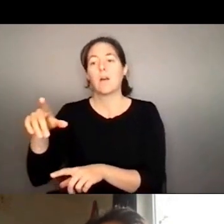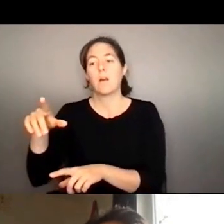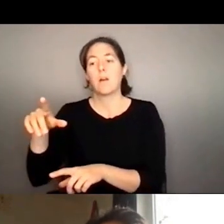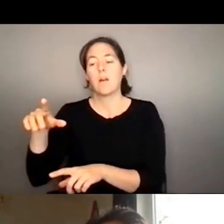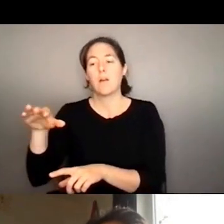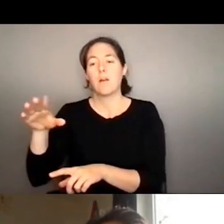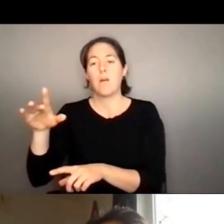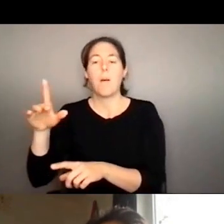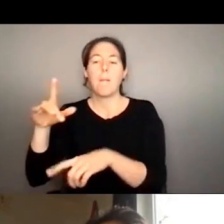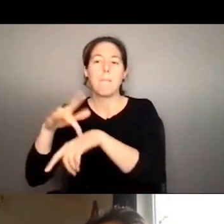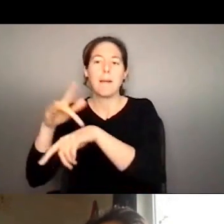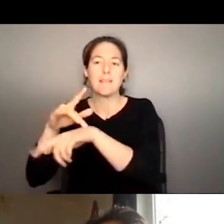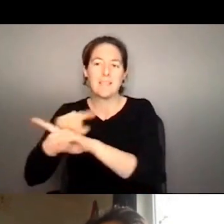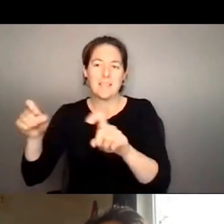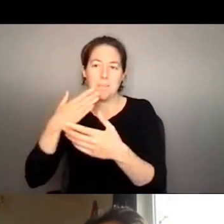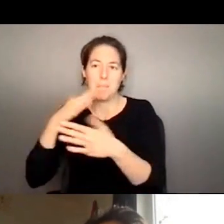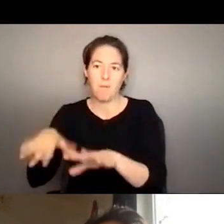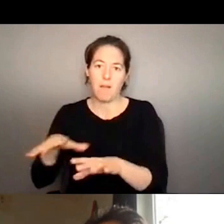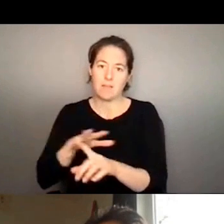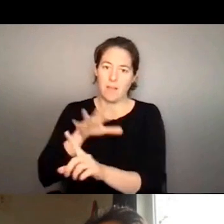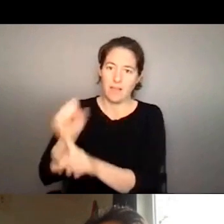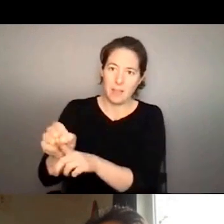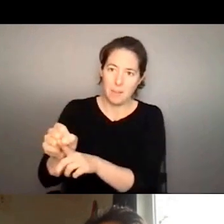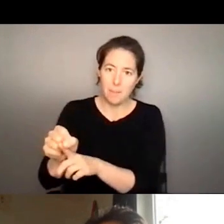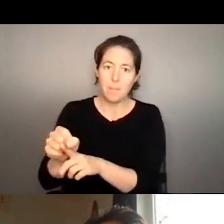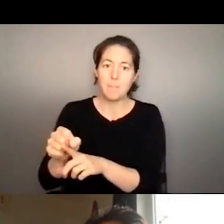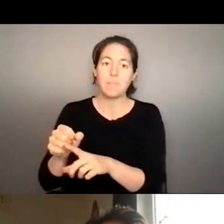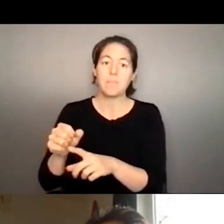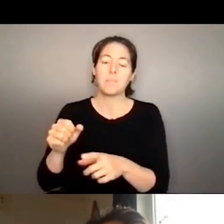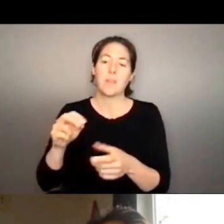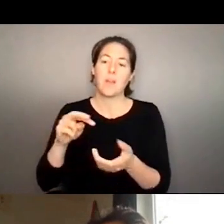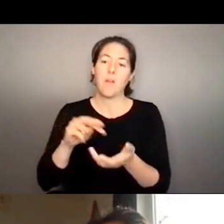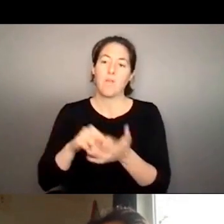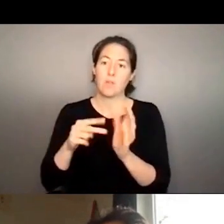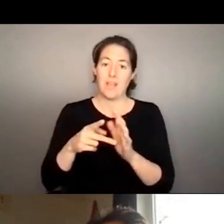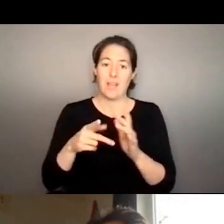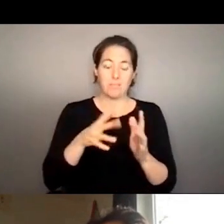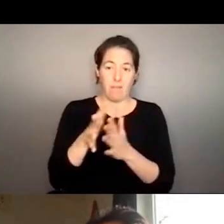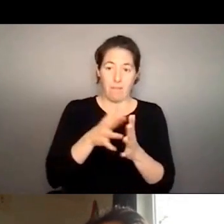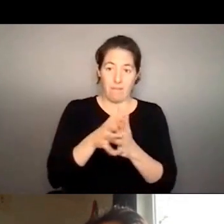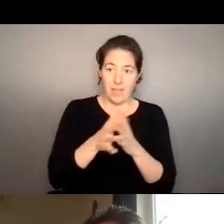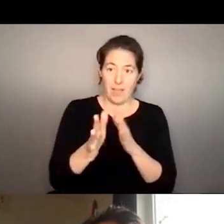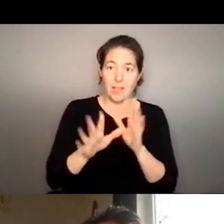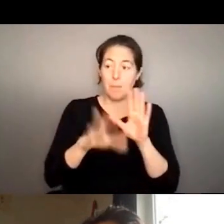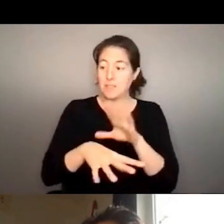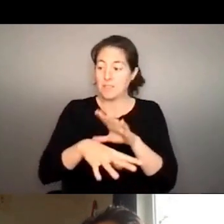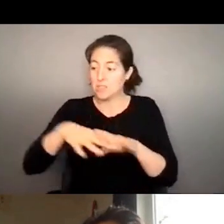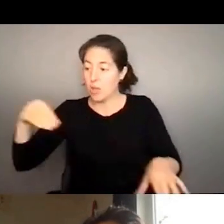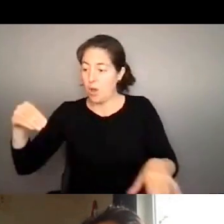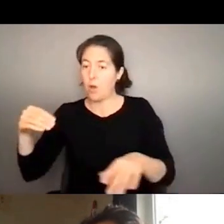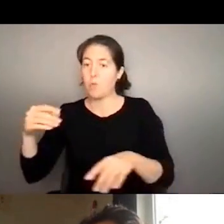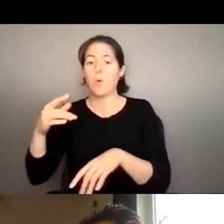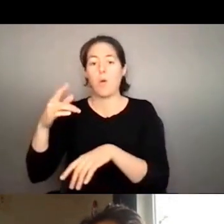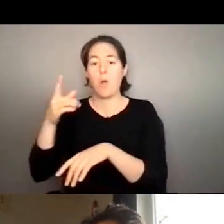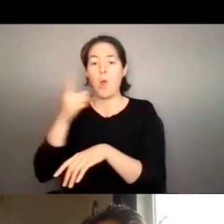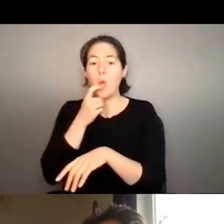passe à travers de la paille de strophère, puis qui sort de là comme une eau potable qui a été, en fait,